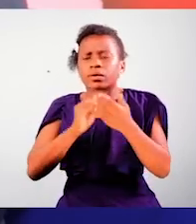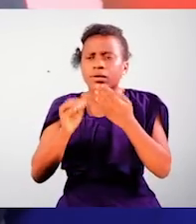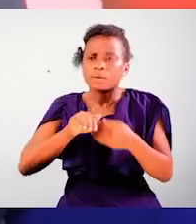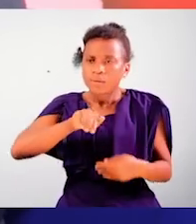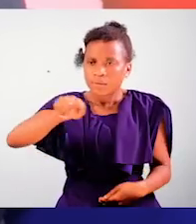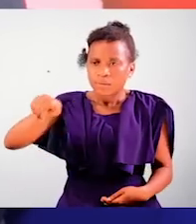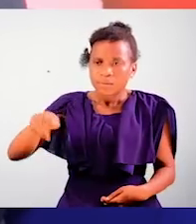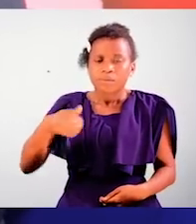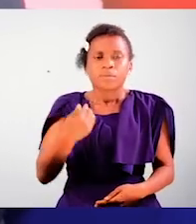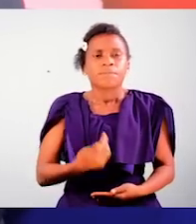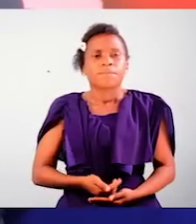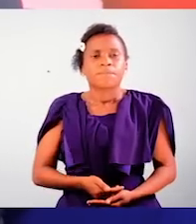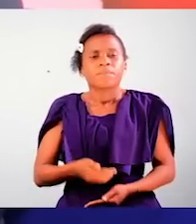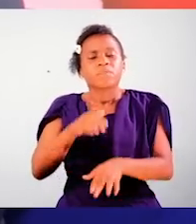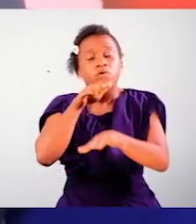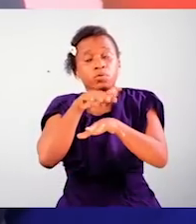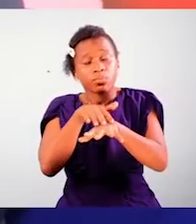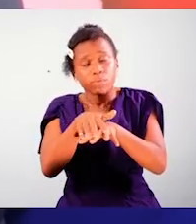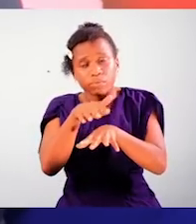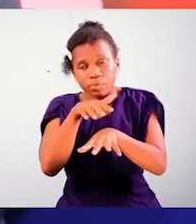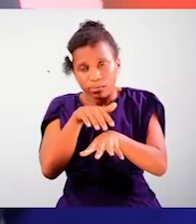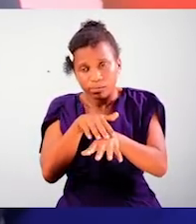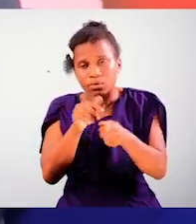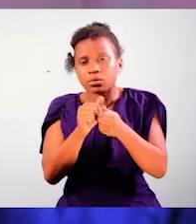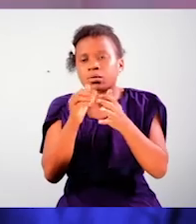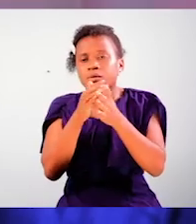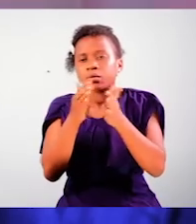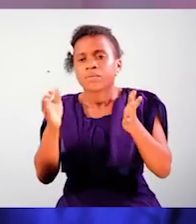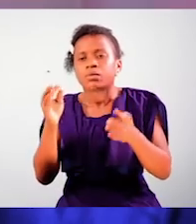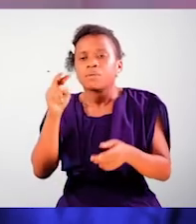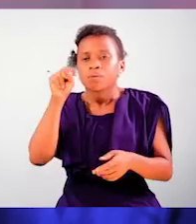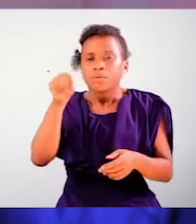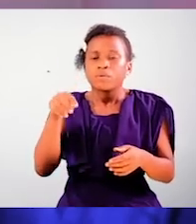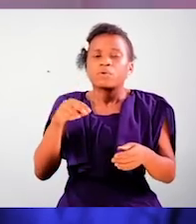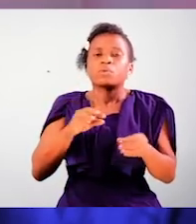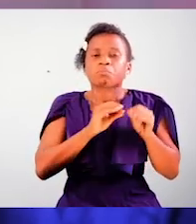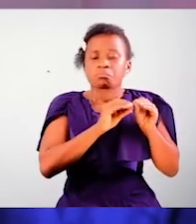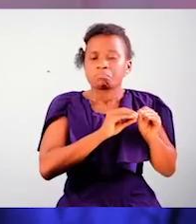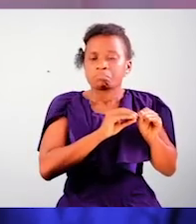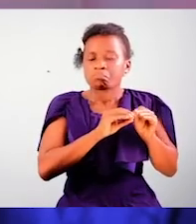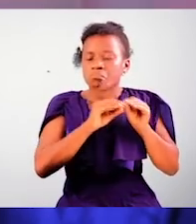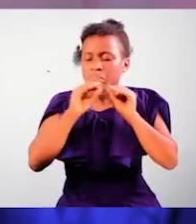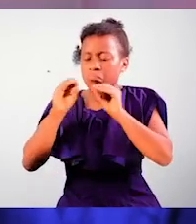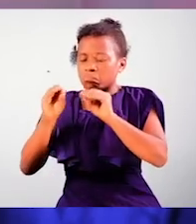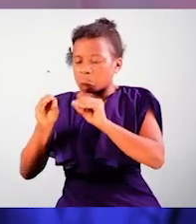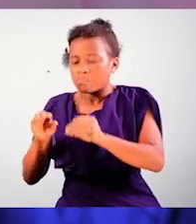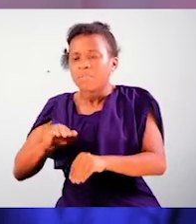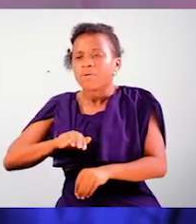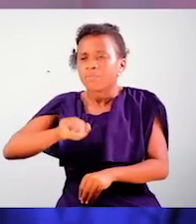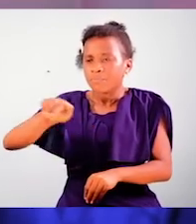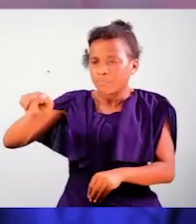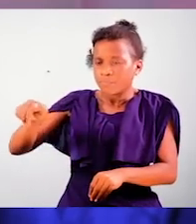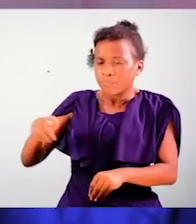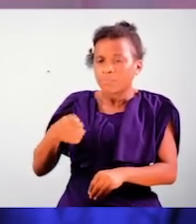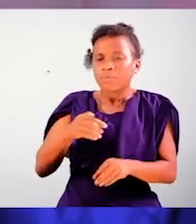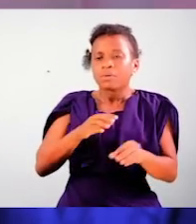huko. Ametoka Nyamagana aliiba. Wamempeleka sehemu nyingine tena CAG amemkuta ameiba. Yaani huyo mtu mnamhamisha yeye kazi